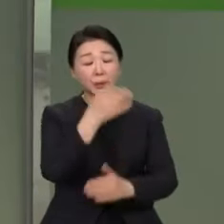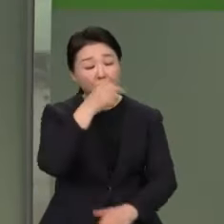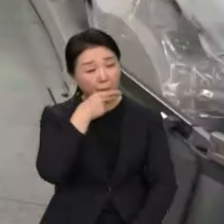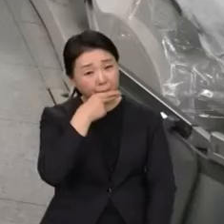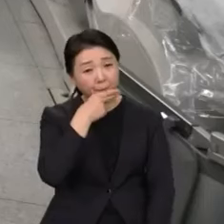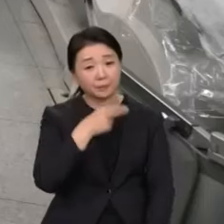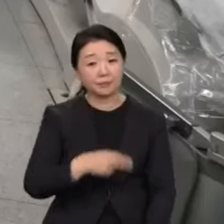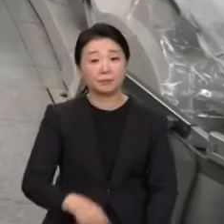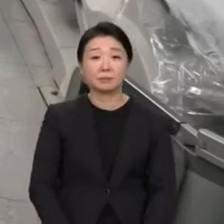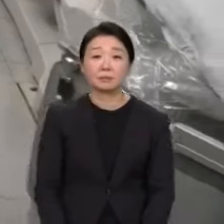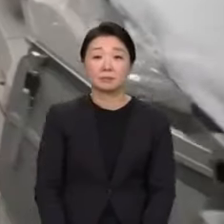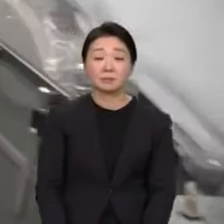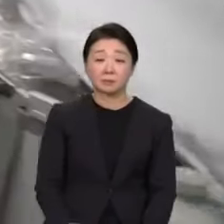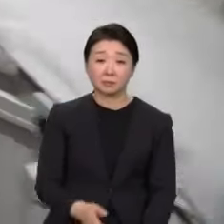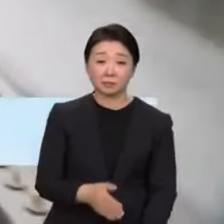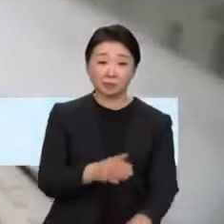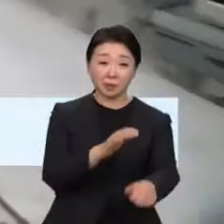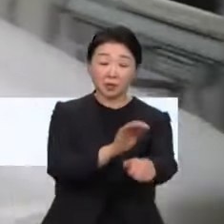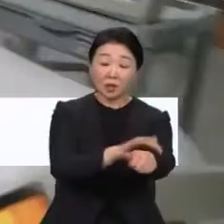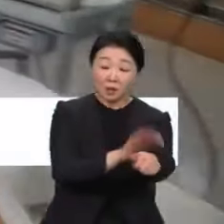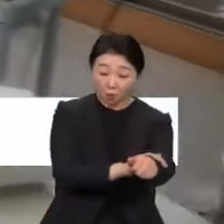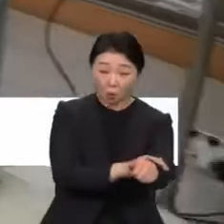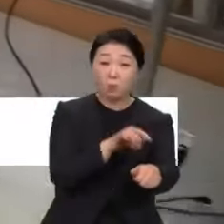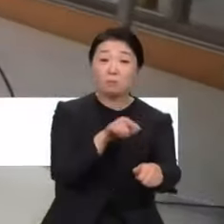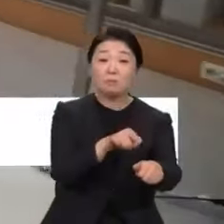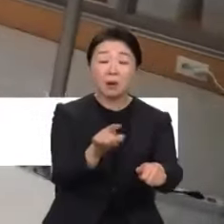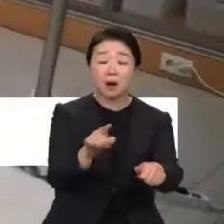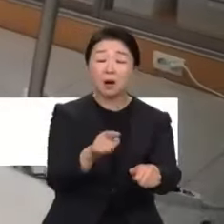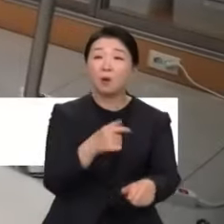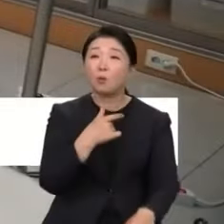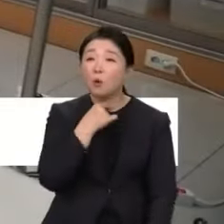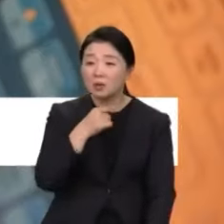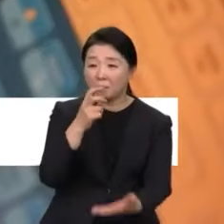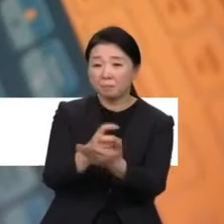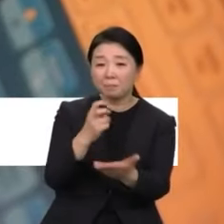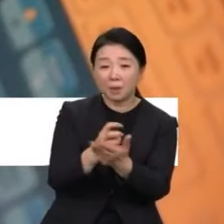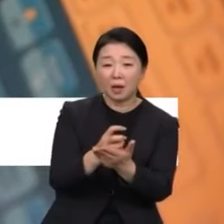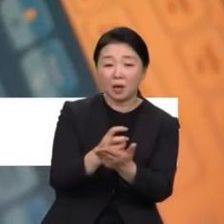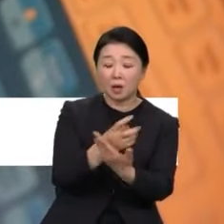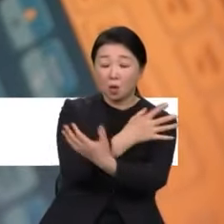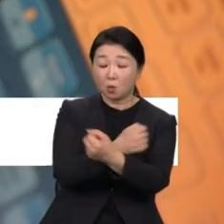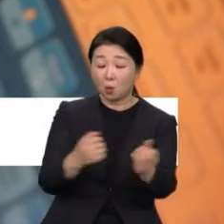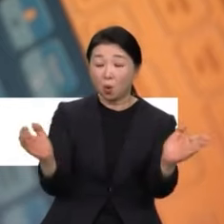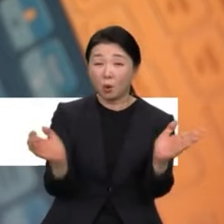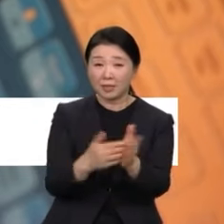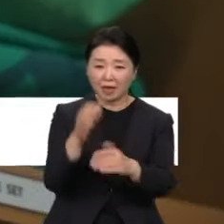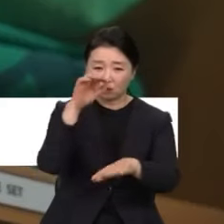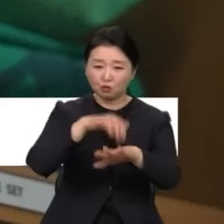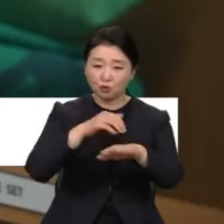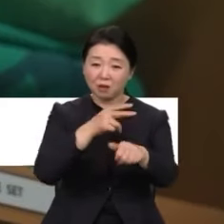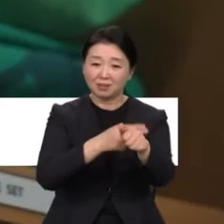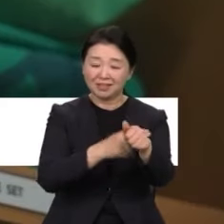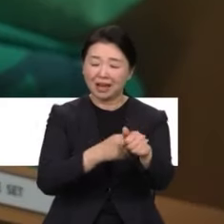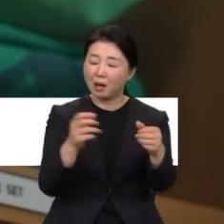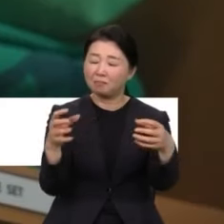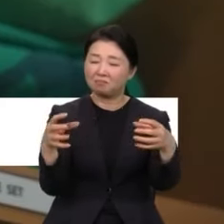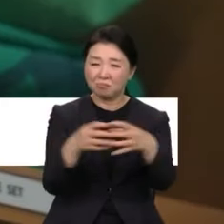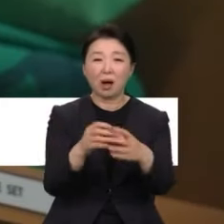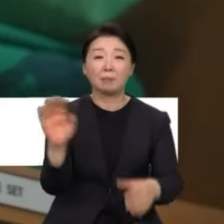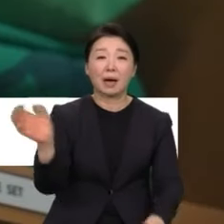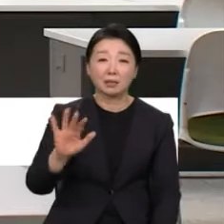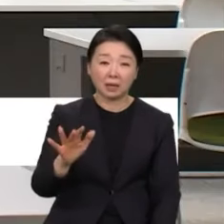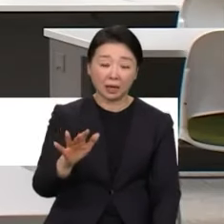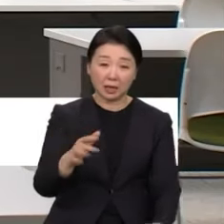겁니다. 전공의들이 내세운 법조항은 고용기간이 정해져 있는 수련의에겐 해당이 안 될 뿐더러 계약을 해지할 수